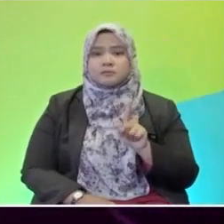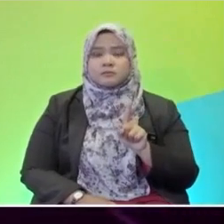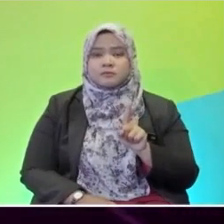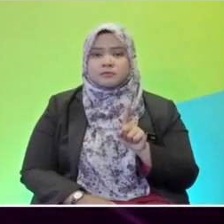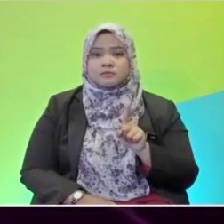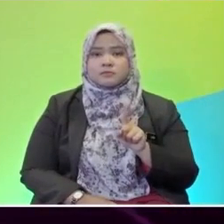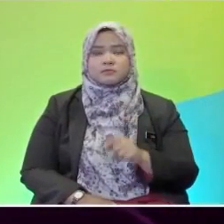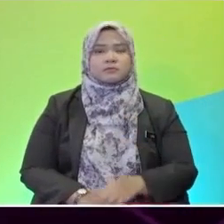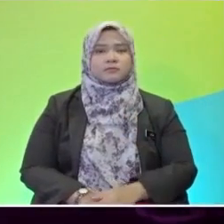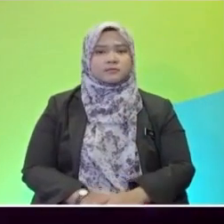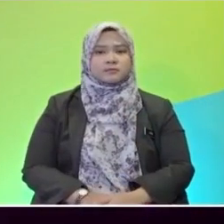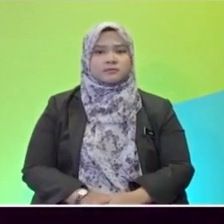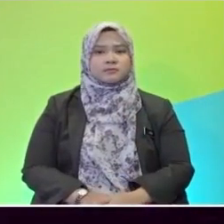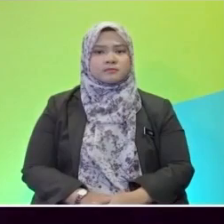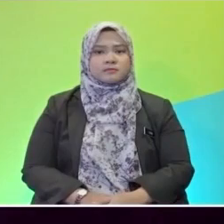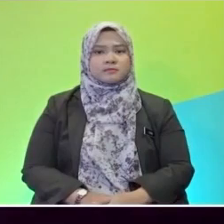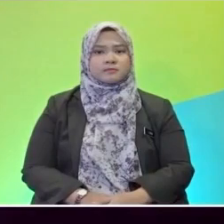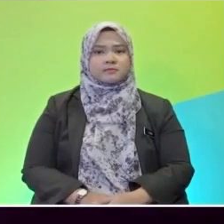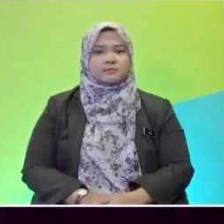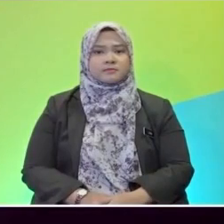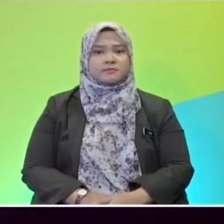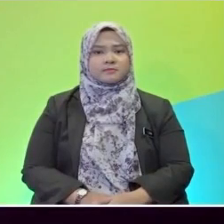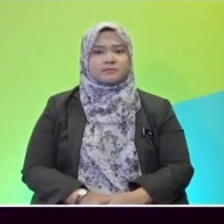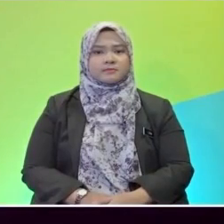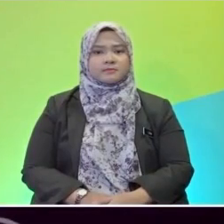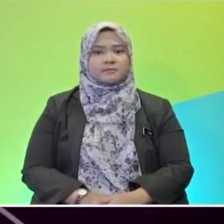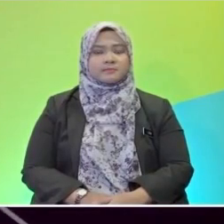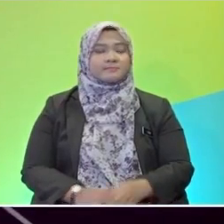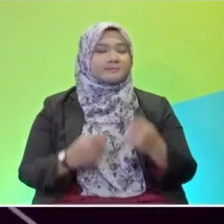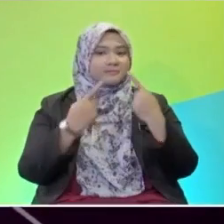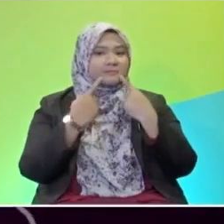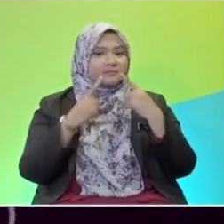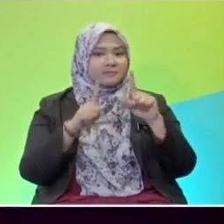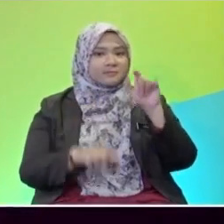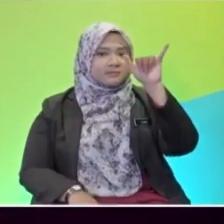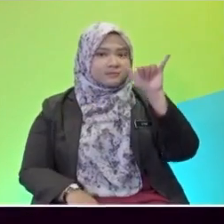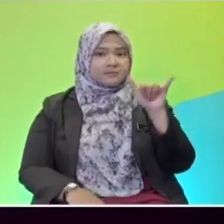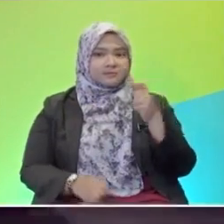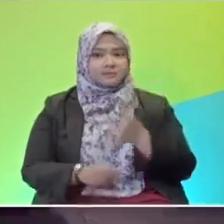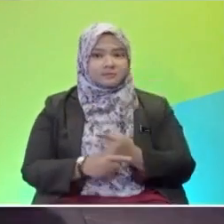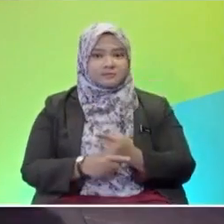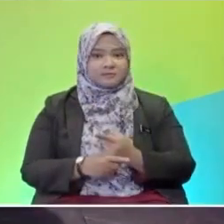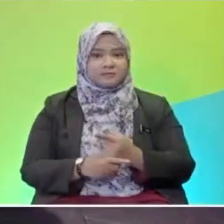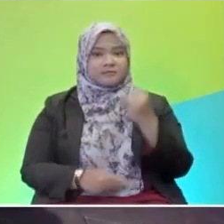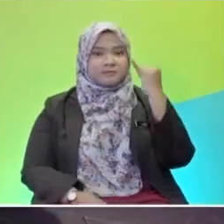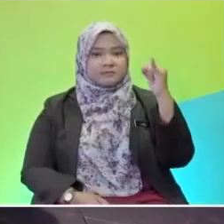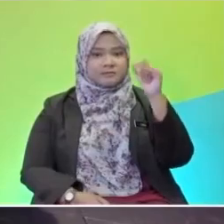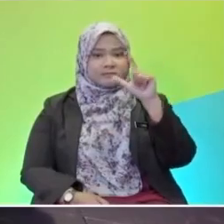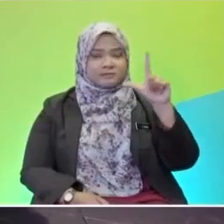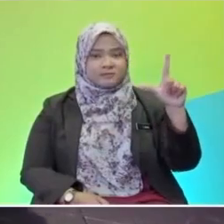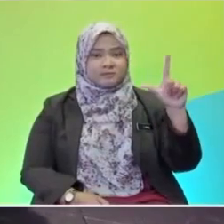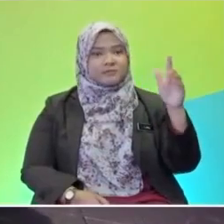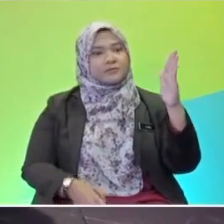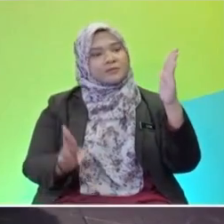cermin adalah karena cahaya dipantulkan karena ada pantulan cahaya